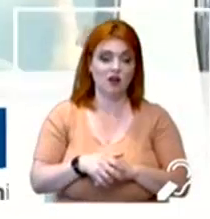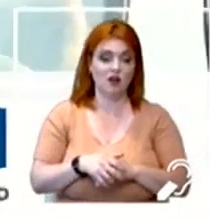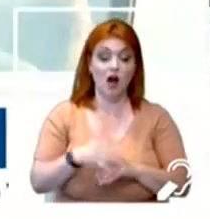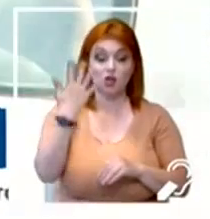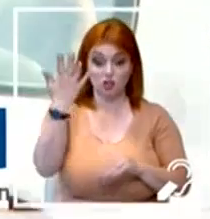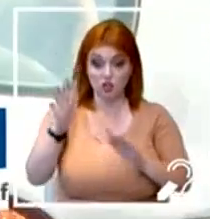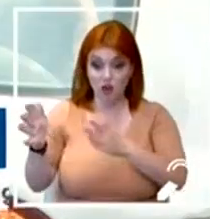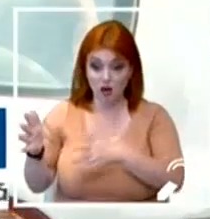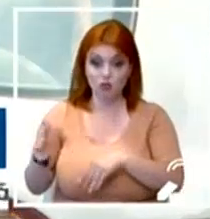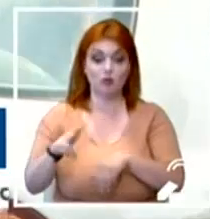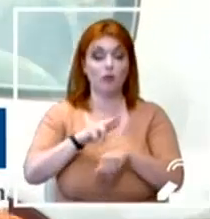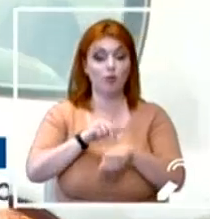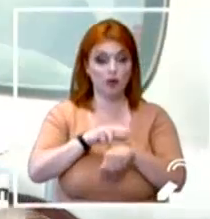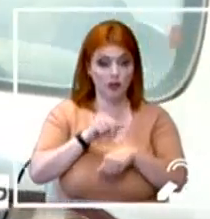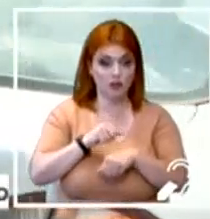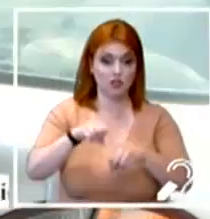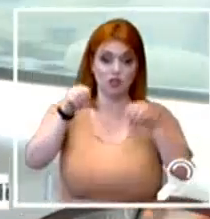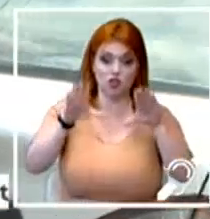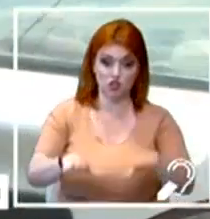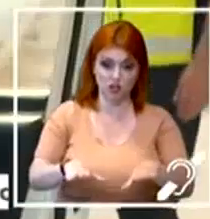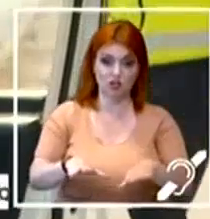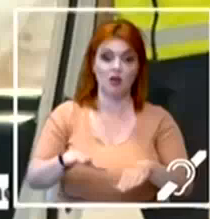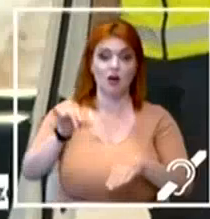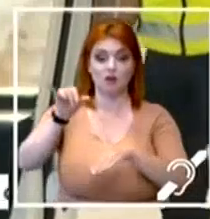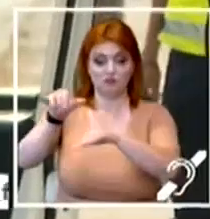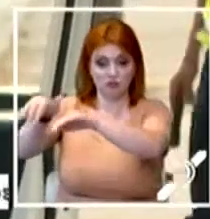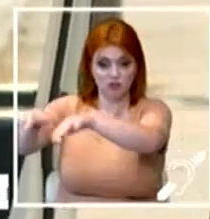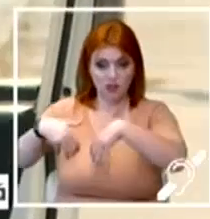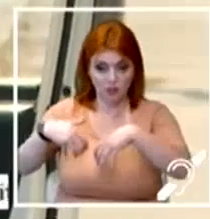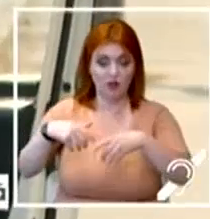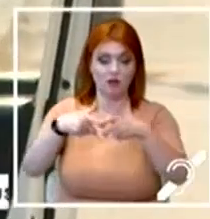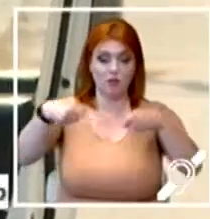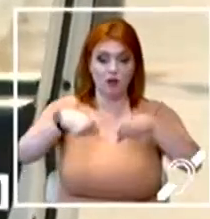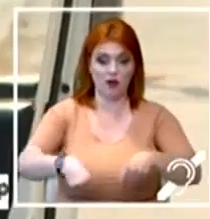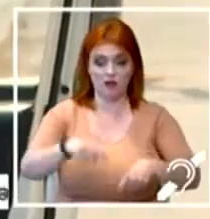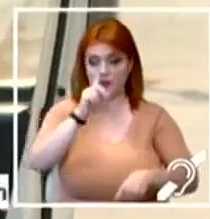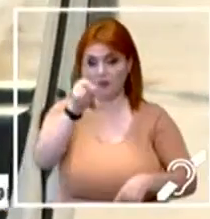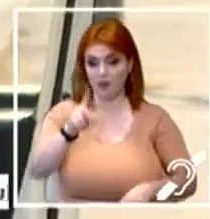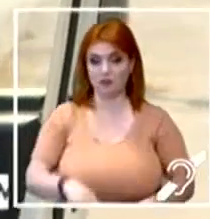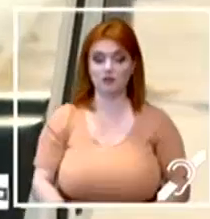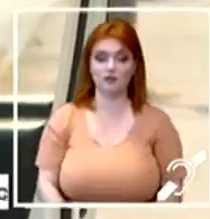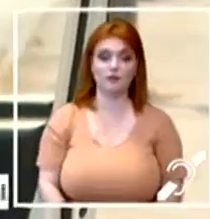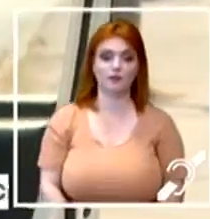5 cazuri, inspectorii de patrulare au decis suspendarea permisului de conducere pentru 30 de zile.